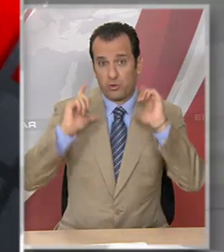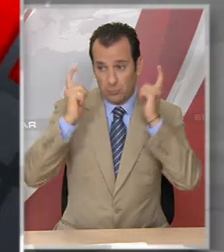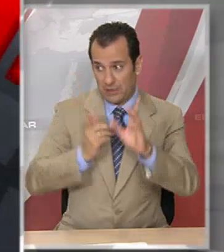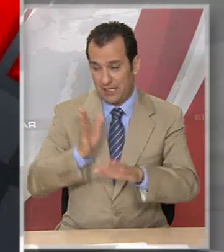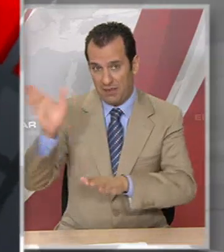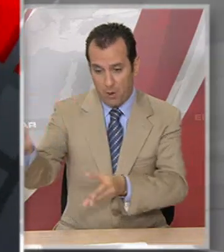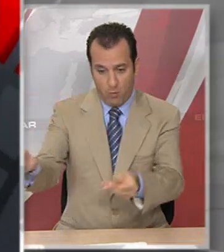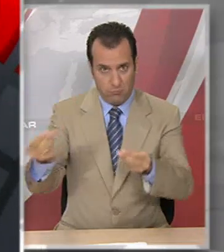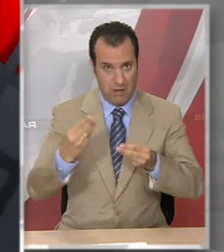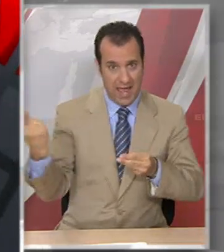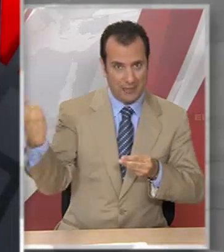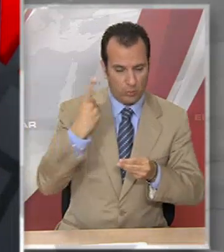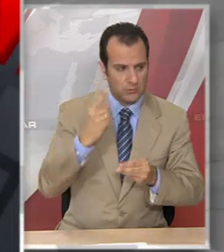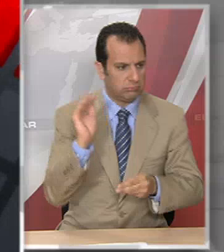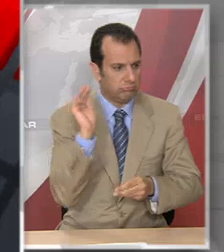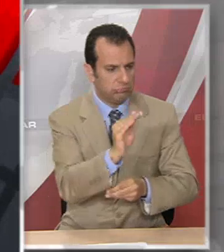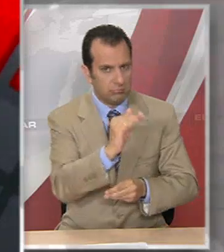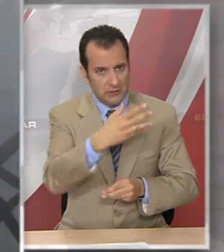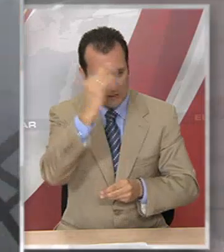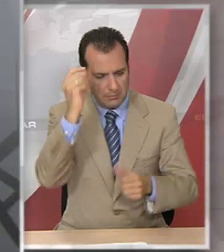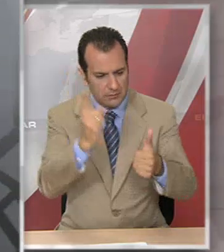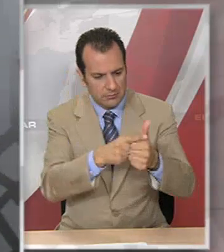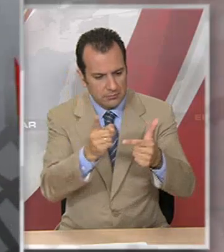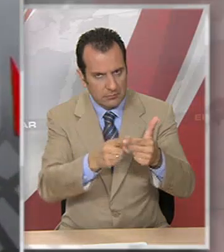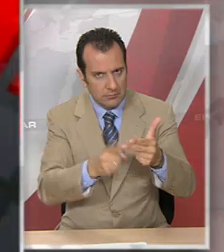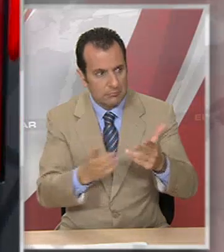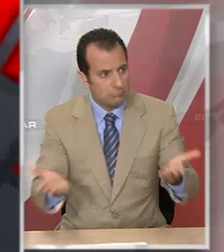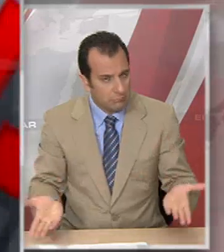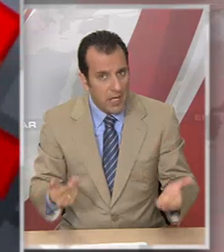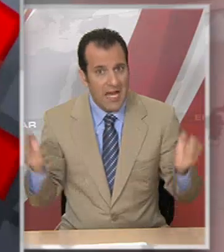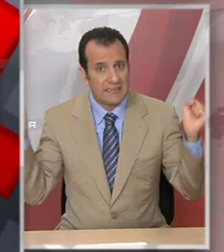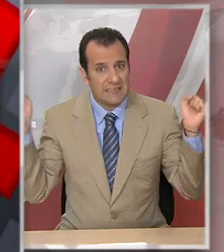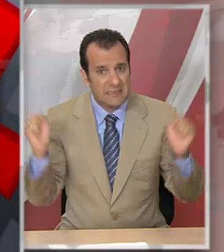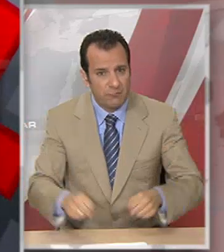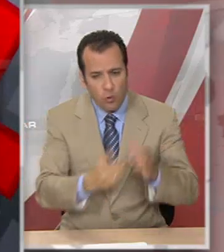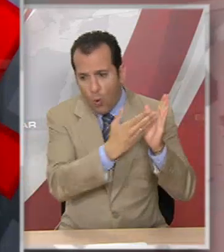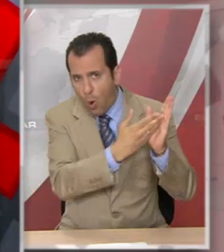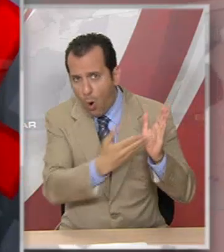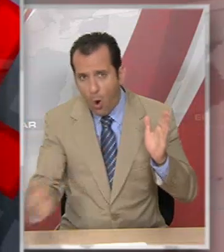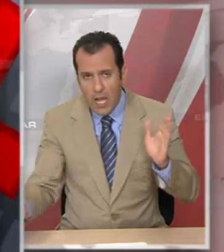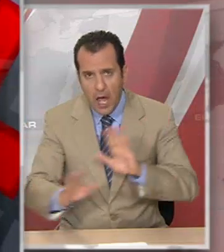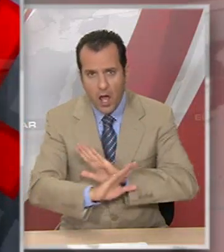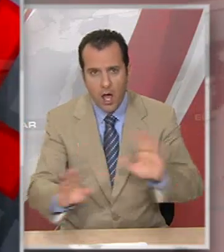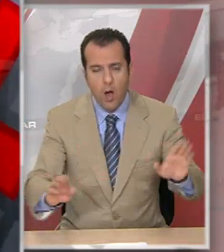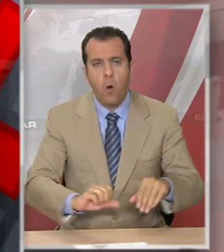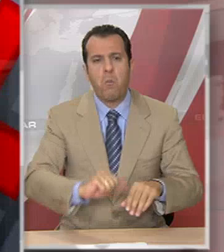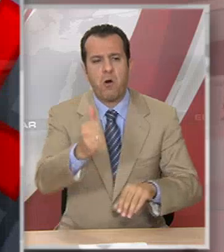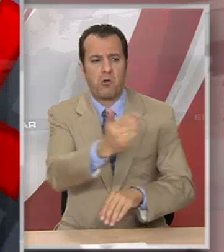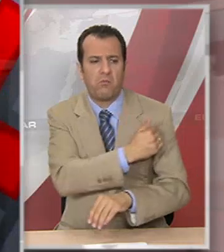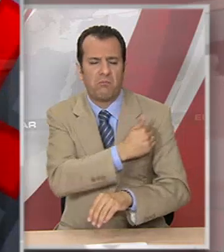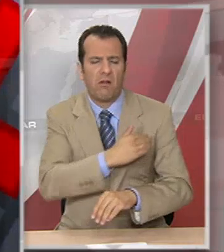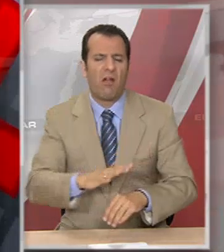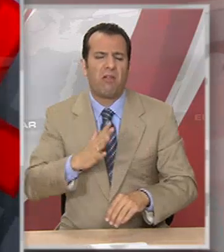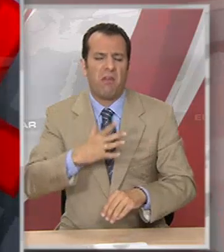στον κύριο Τσίπρα και θα του πω 1, 2, 3, 4. Αν συμφωνούμε σε όλα. Και μου πήρε Βαγγέλη, ναι, αλλά εγώ δεν θέλω να